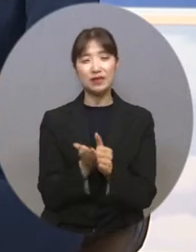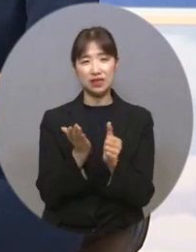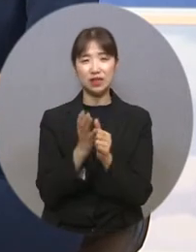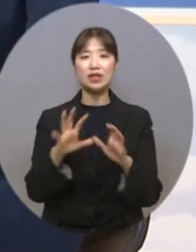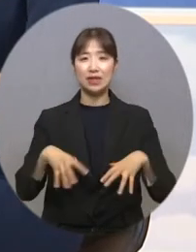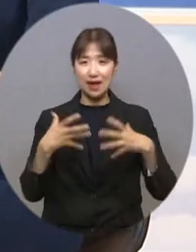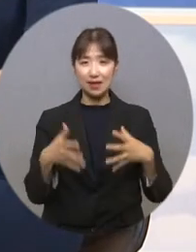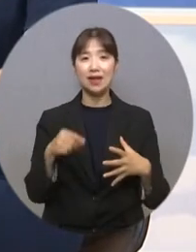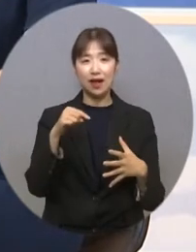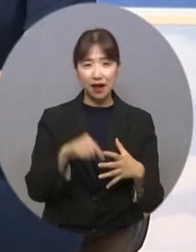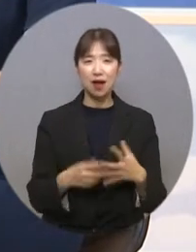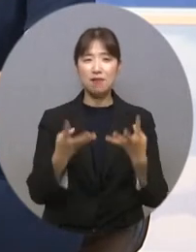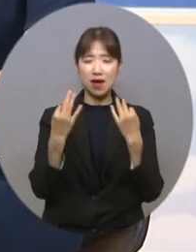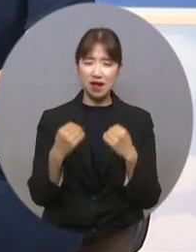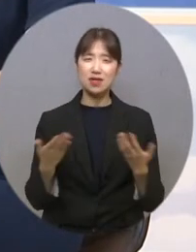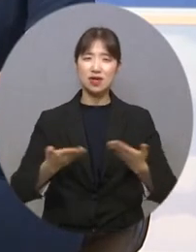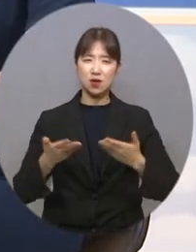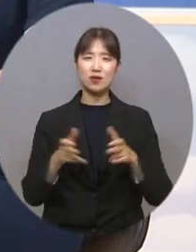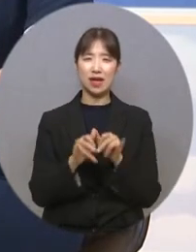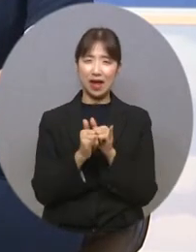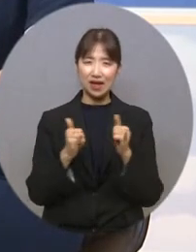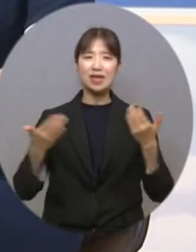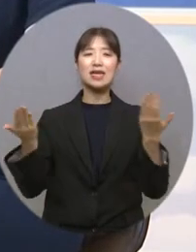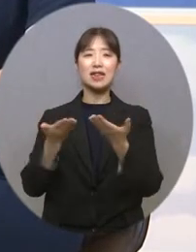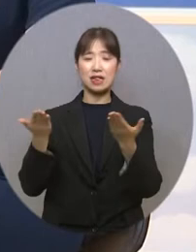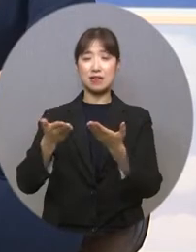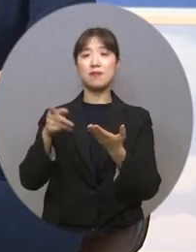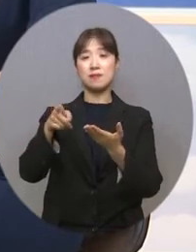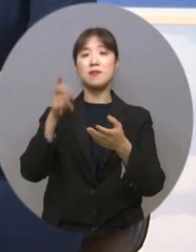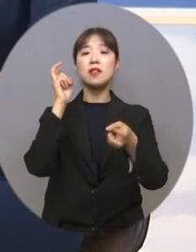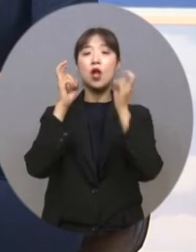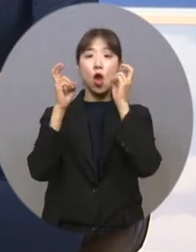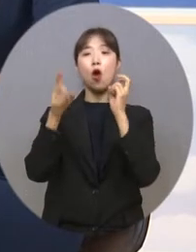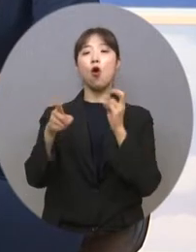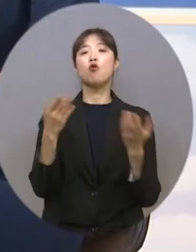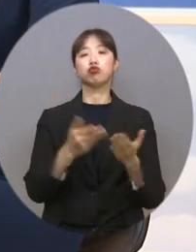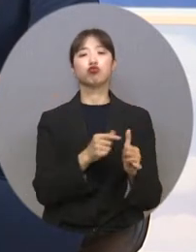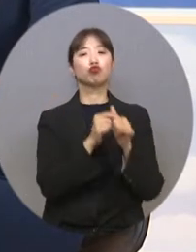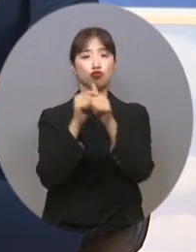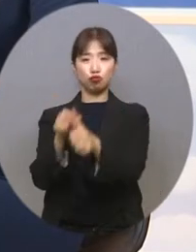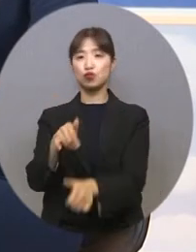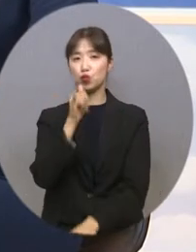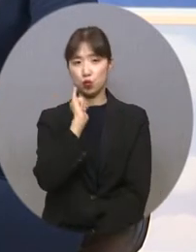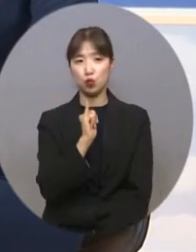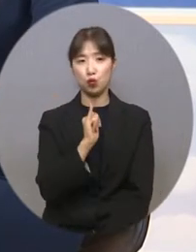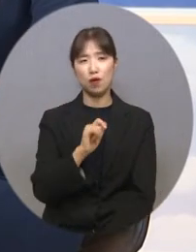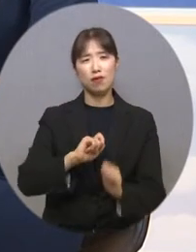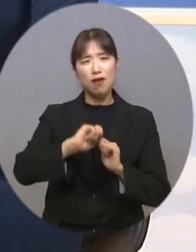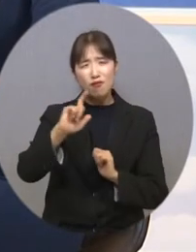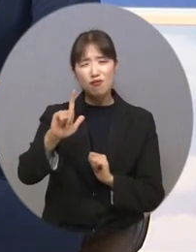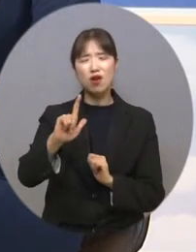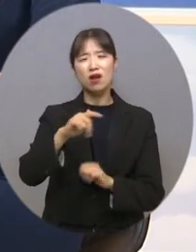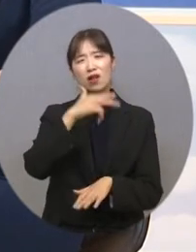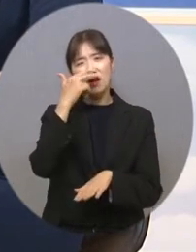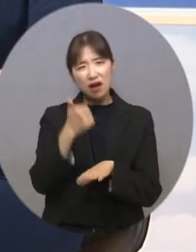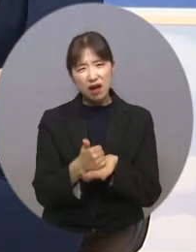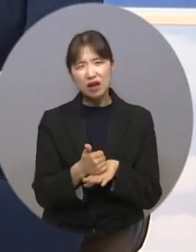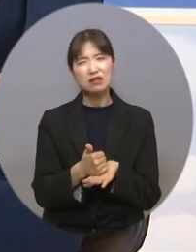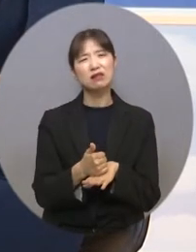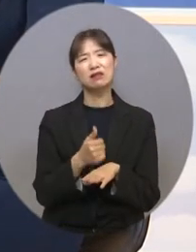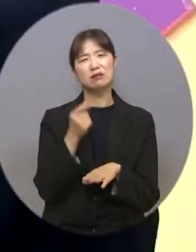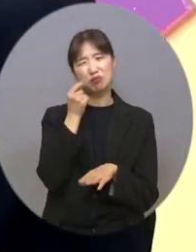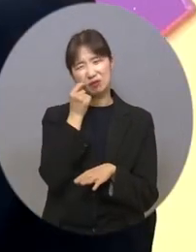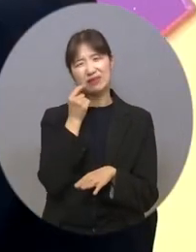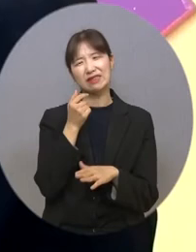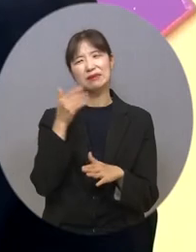어떤 많은 근로장애인들을 일반 기업으로 취업을 보냈는데요. 대부분은 적응을 하지